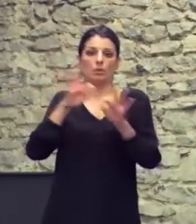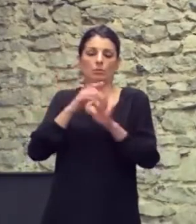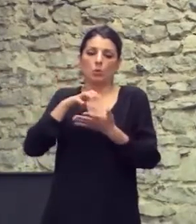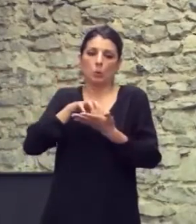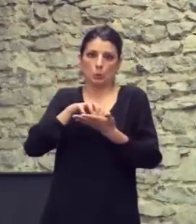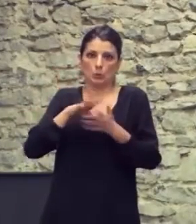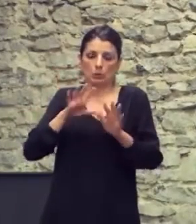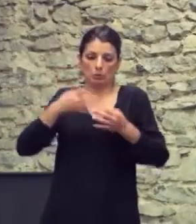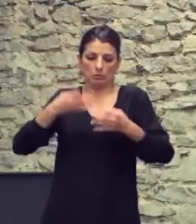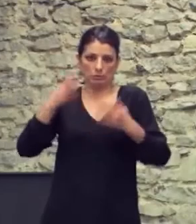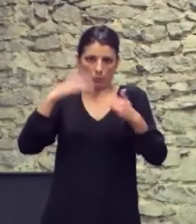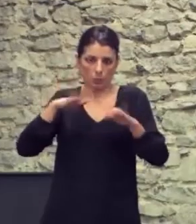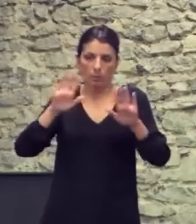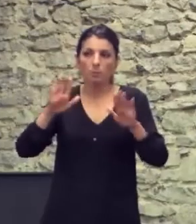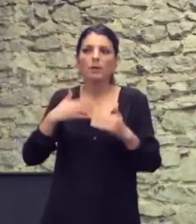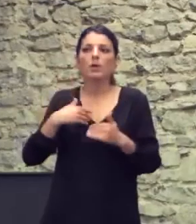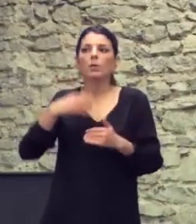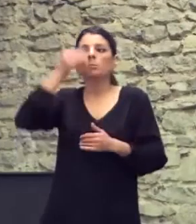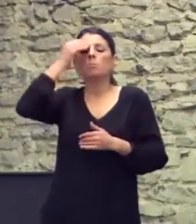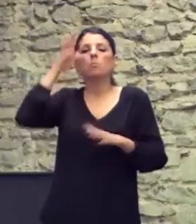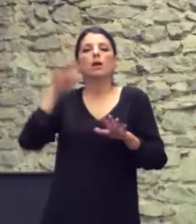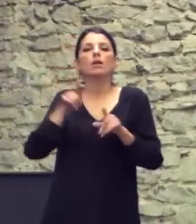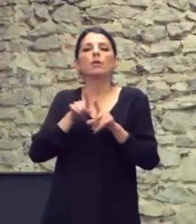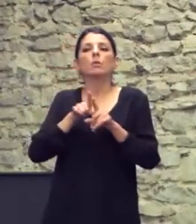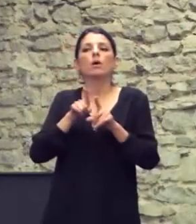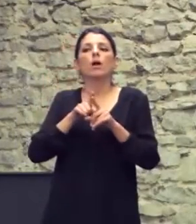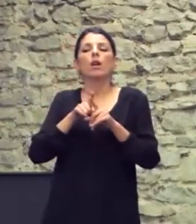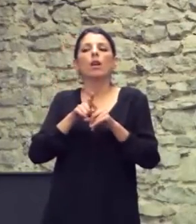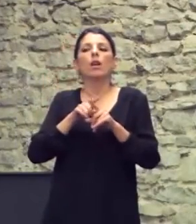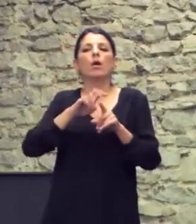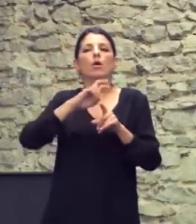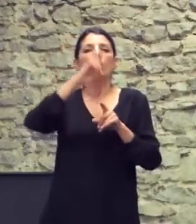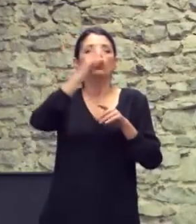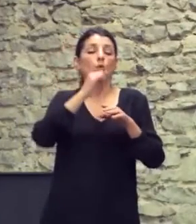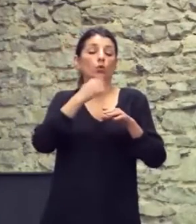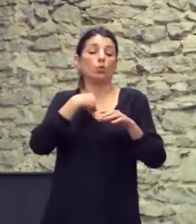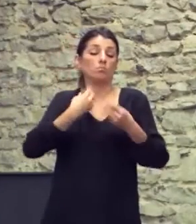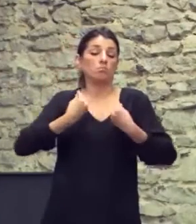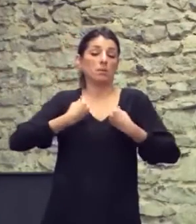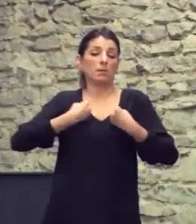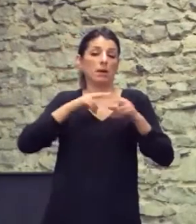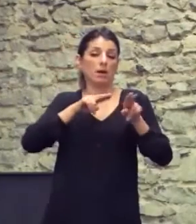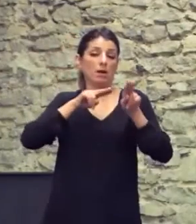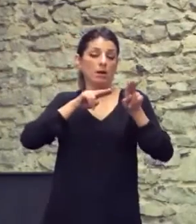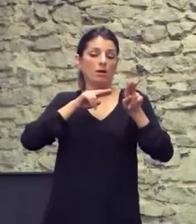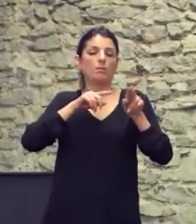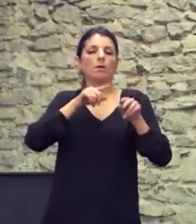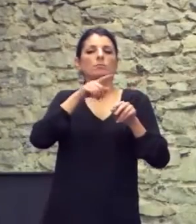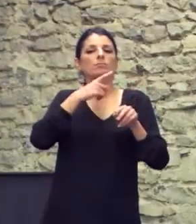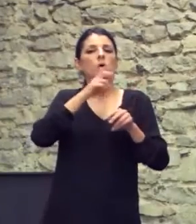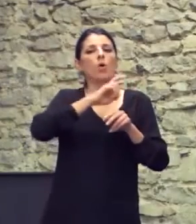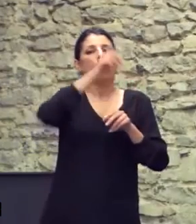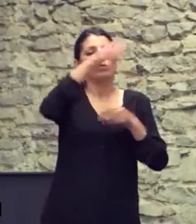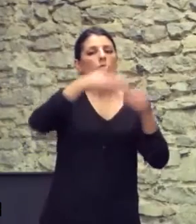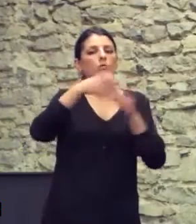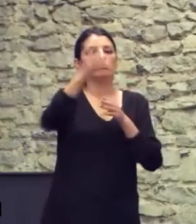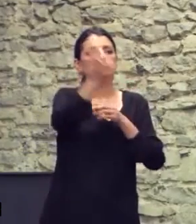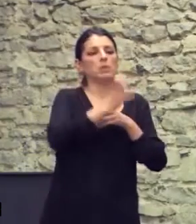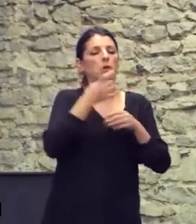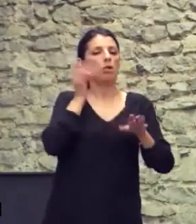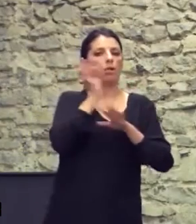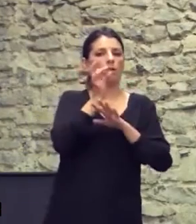ziur, egameko norbait etorri zela gure institutora itzaldi amatera, eta pertsona horrek ikasi zuen gure institutoan.